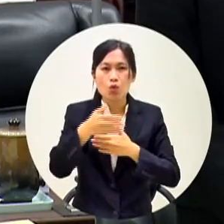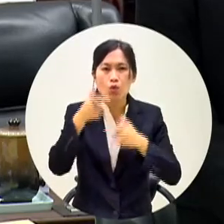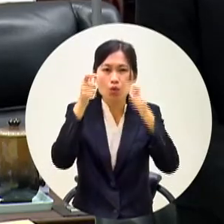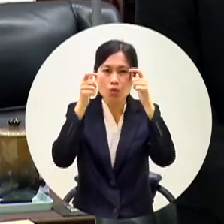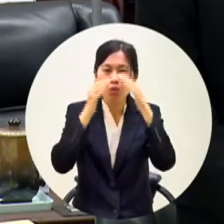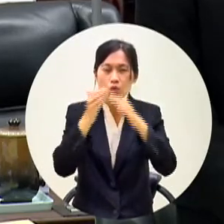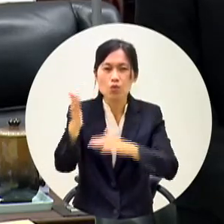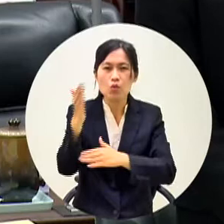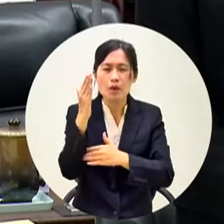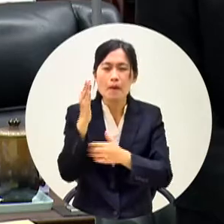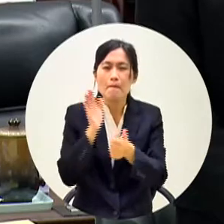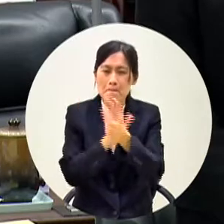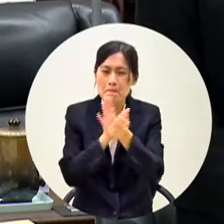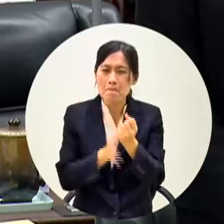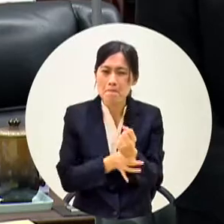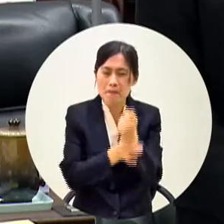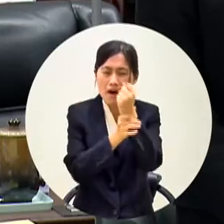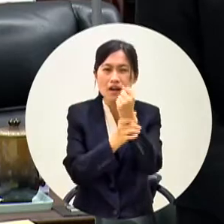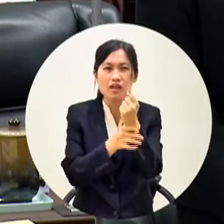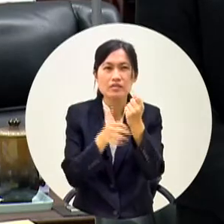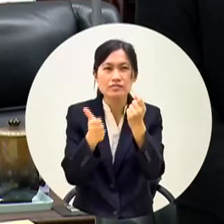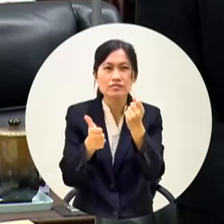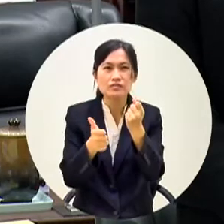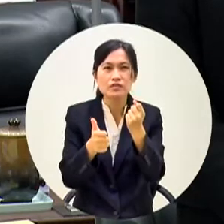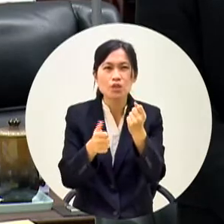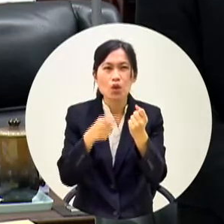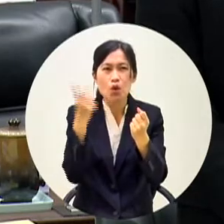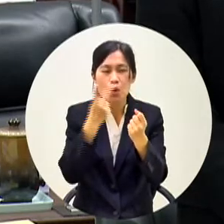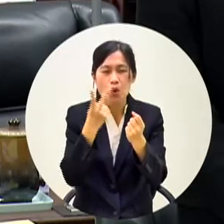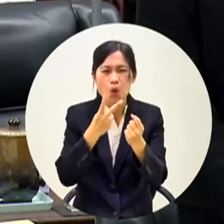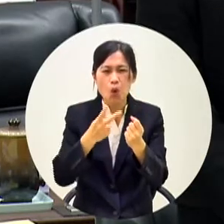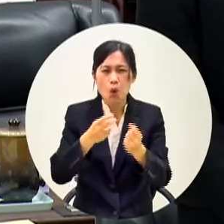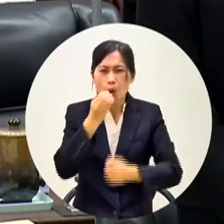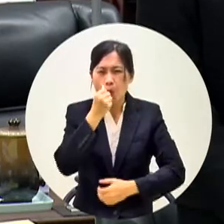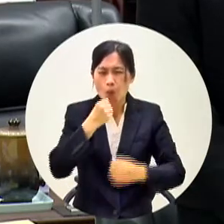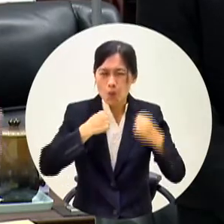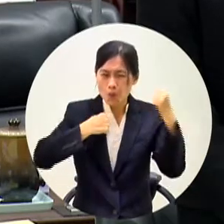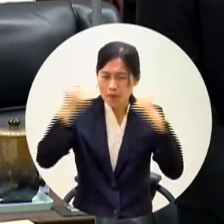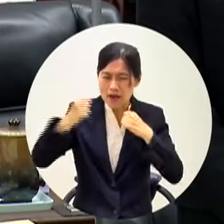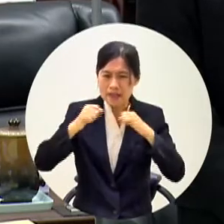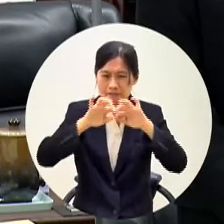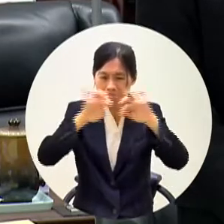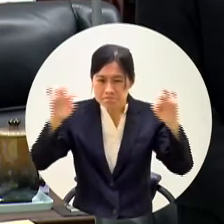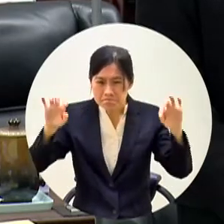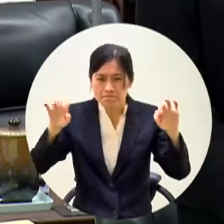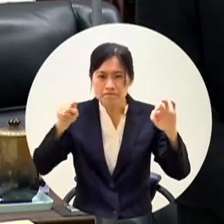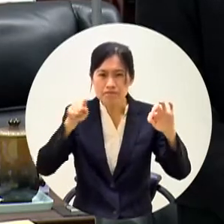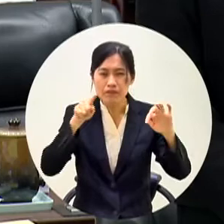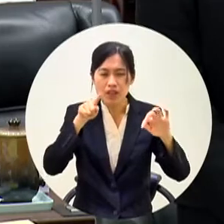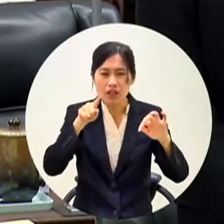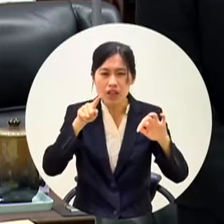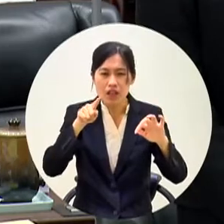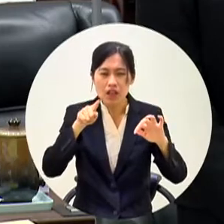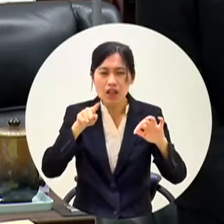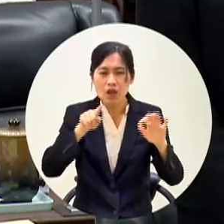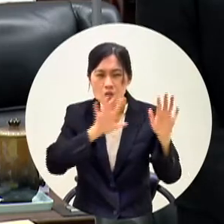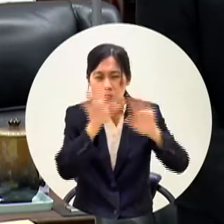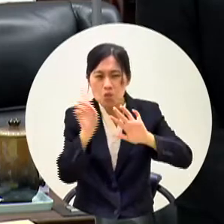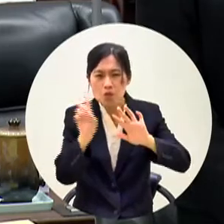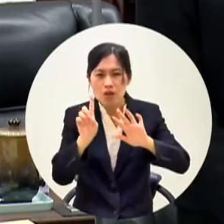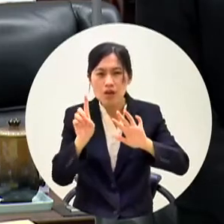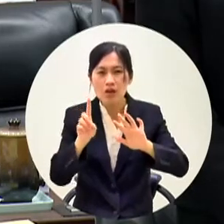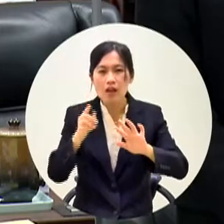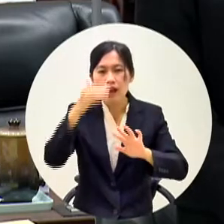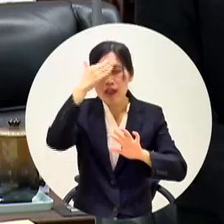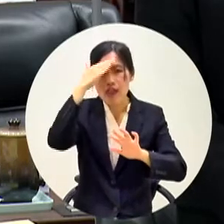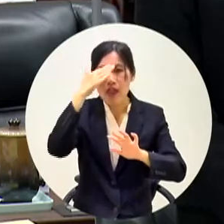该扮演后盾，甚至是更及早来做一个了解他的实际状况的时候。但这过程当中，因为媒体报道之